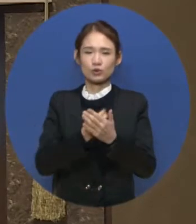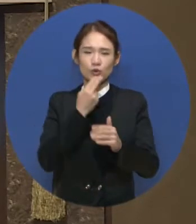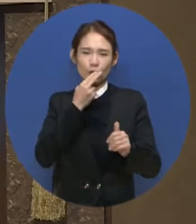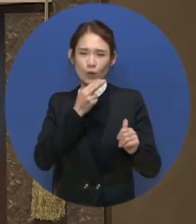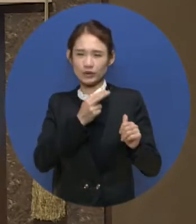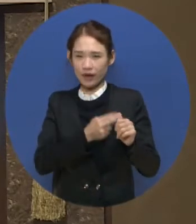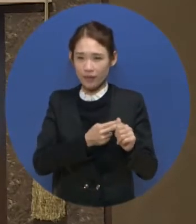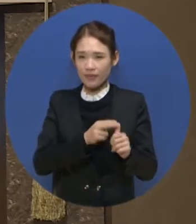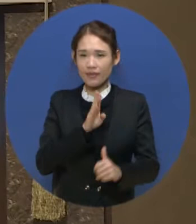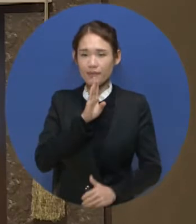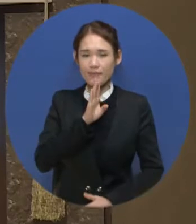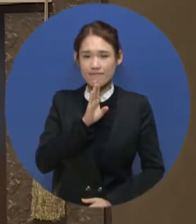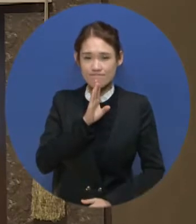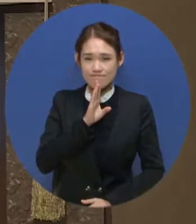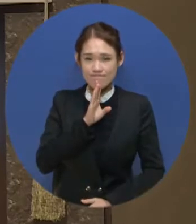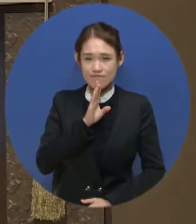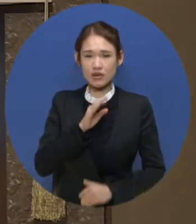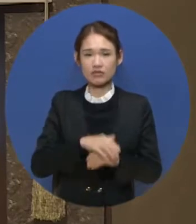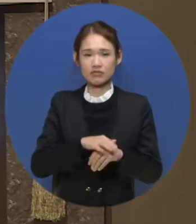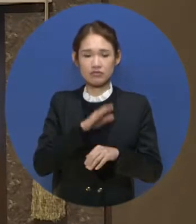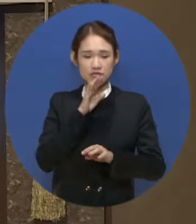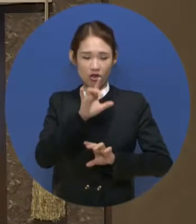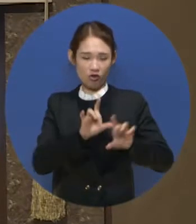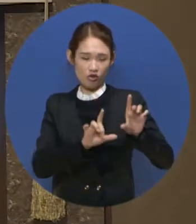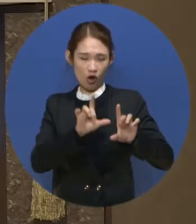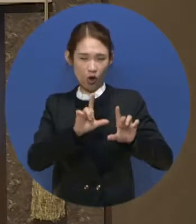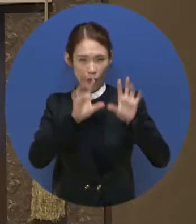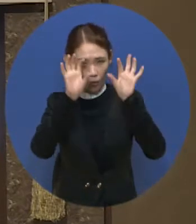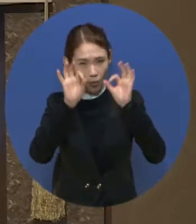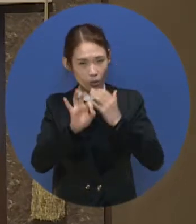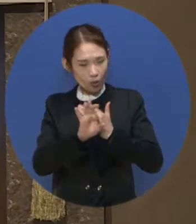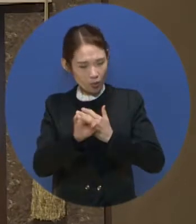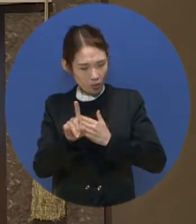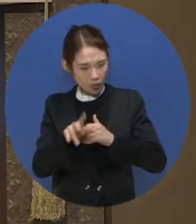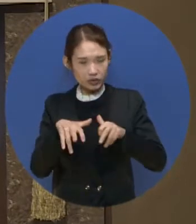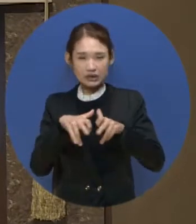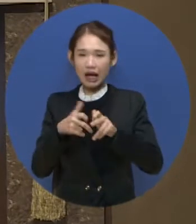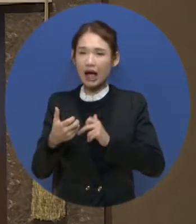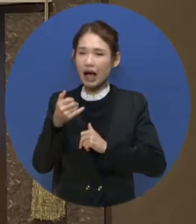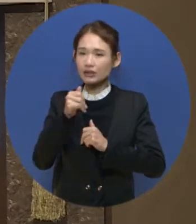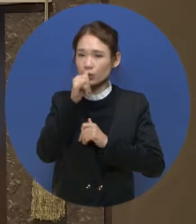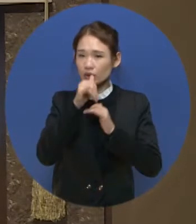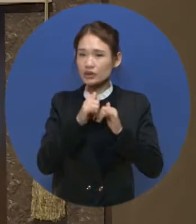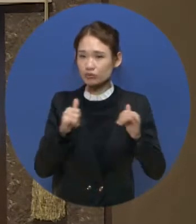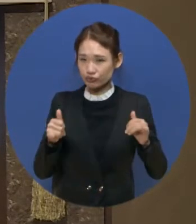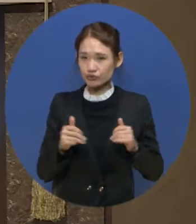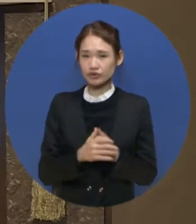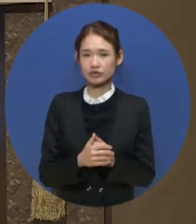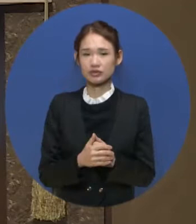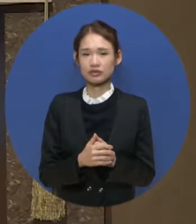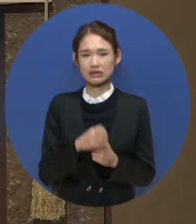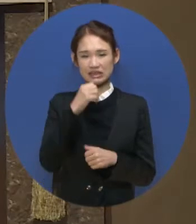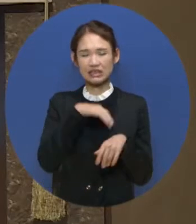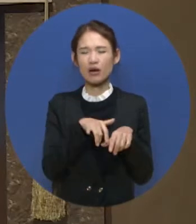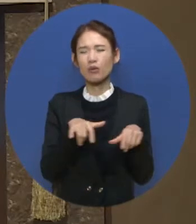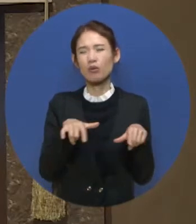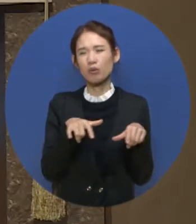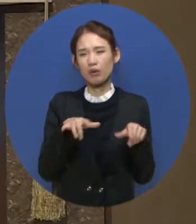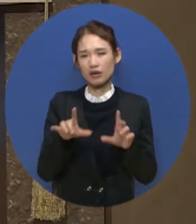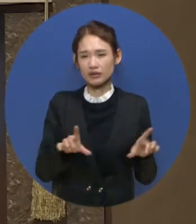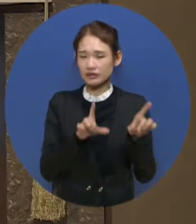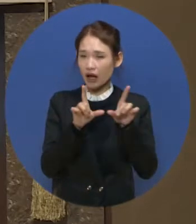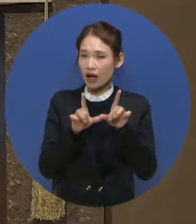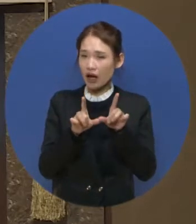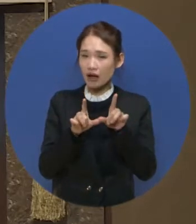있습니다. 그래서 사실 지금 현실적인 걸 보면 장애를 갖고 있는 분들이 보통의 삶을 살기가 사실은